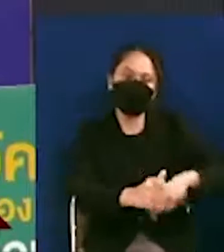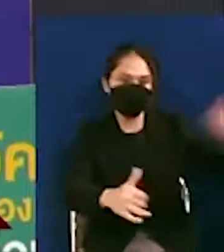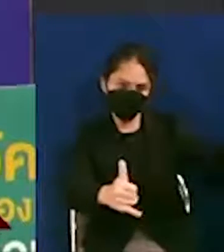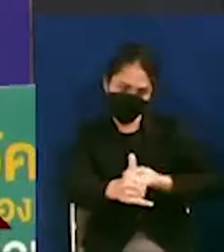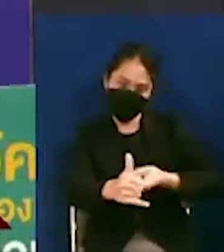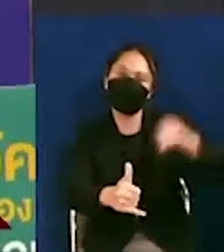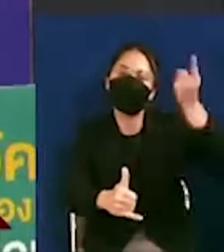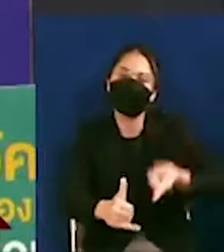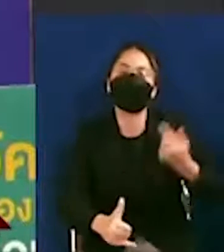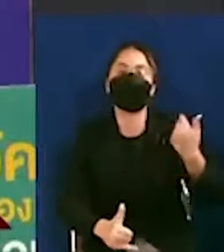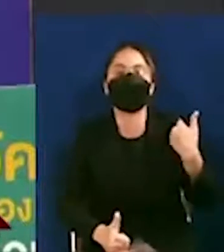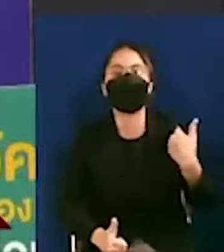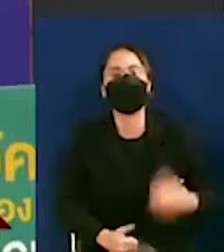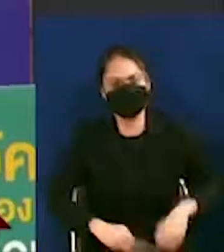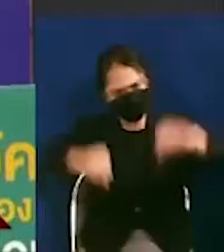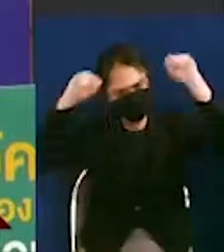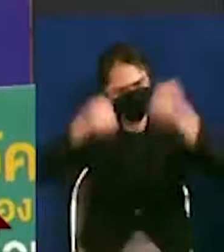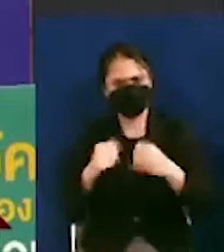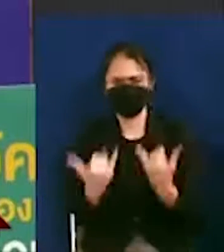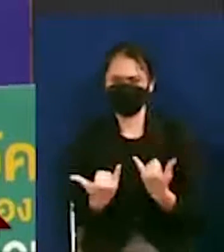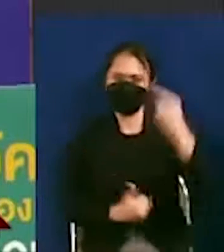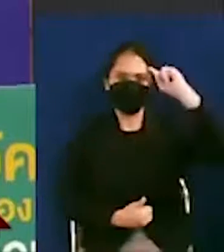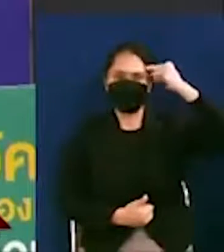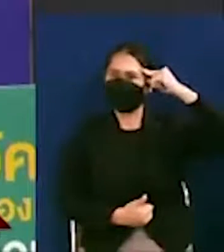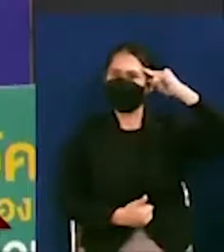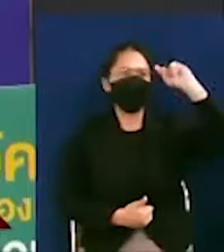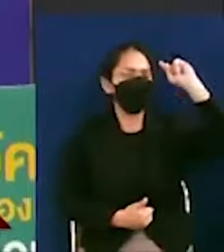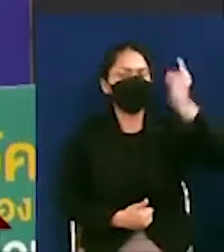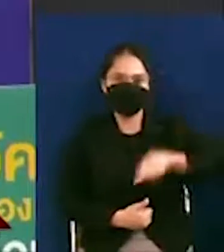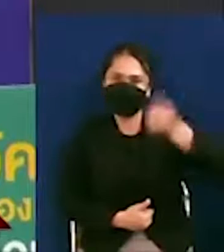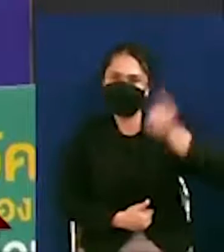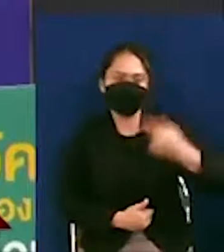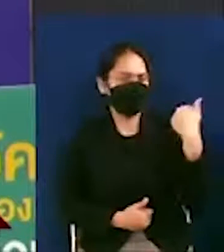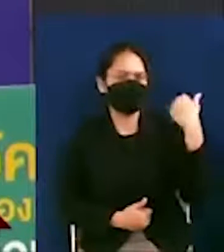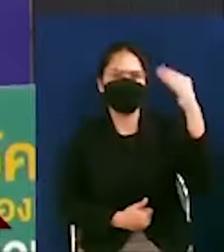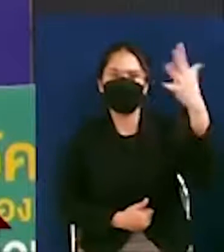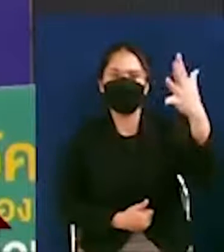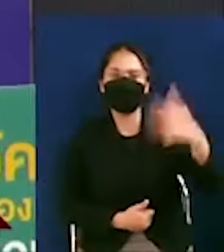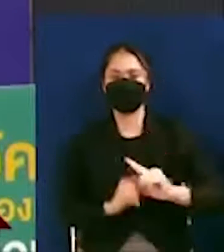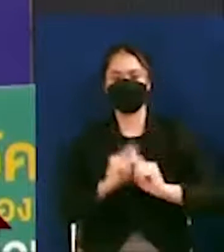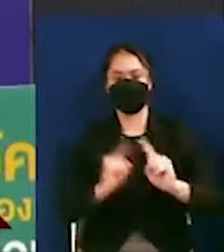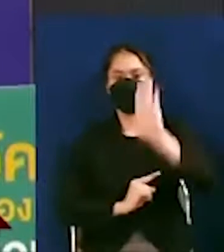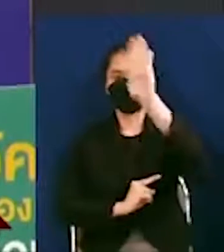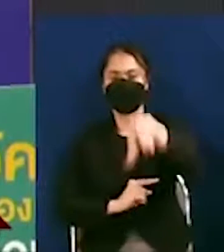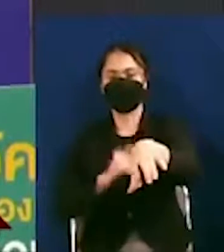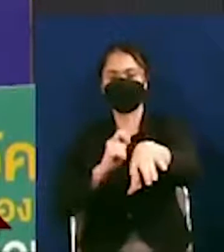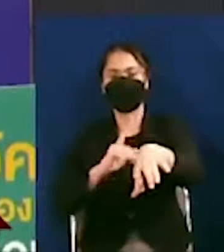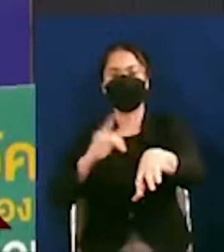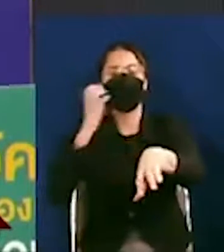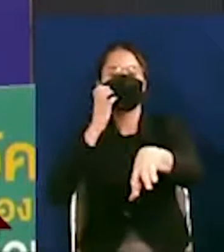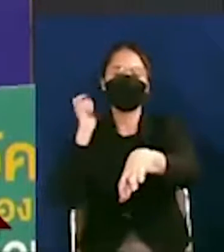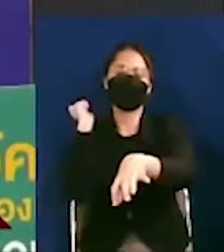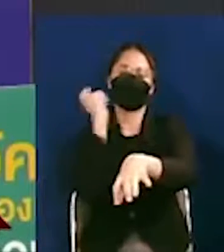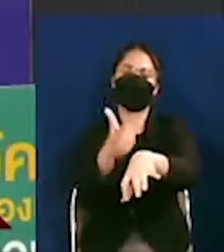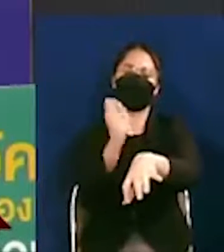แต่เท่าที่ทราบผมยืนยันอีกครั้งว่าณตอนนี้ไม่มีนะครับมีแต่เจ้าหน้าที่ที่ถูกจ้างมาโดยค่ายบริษัทมือถือเนี่ย